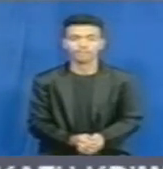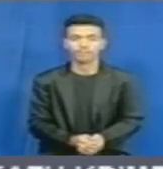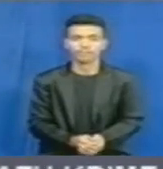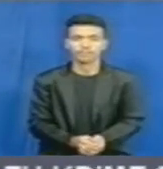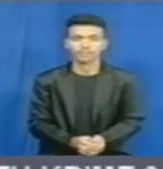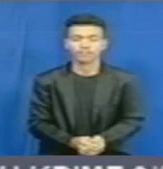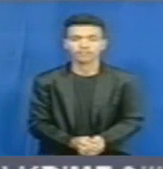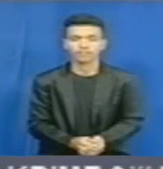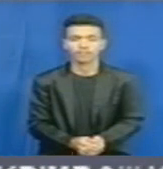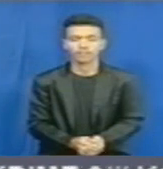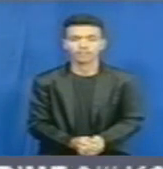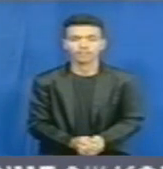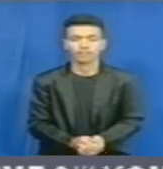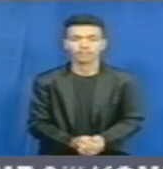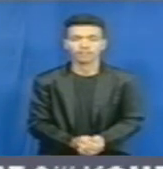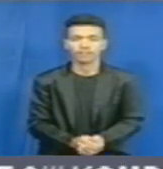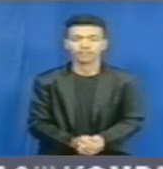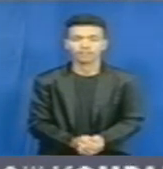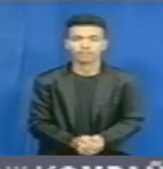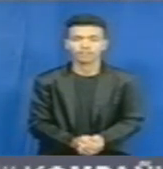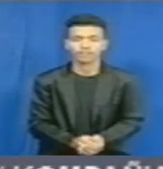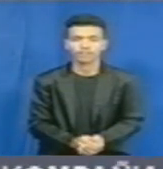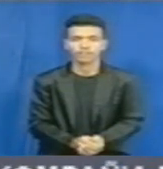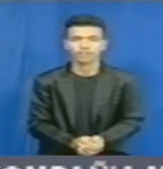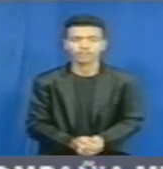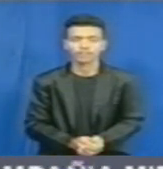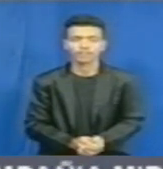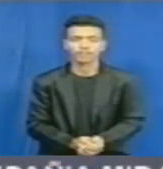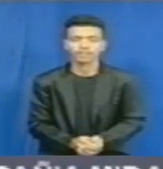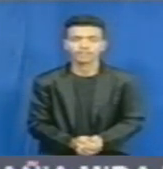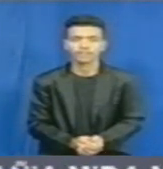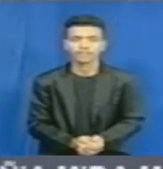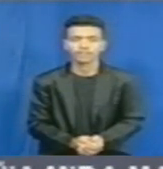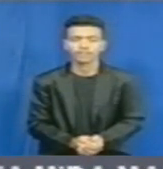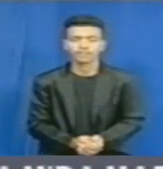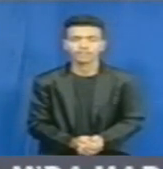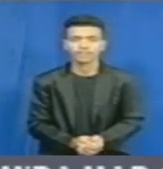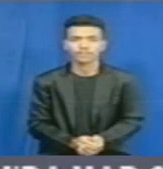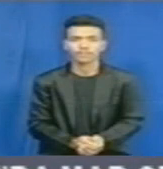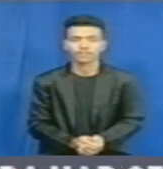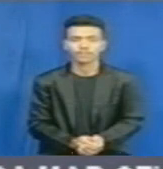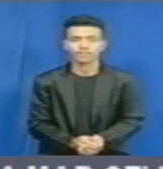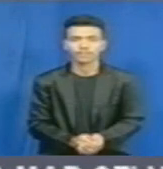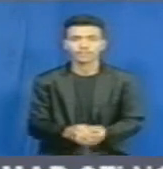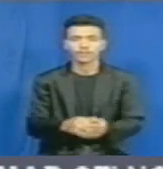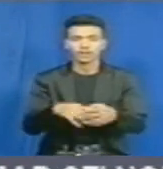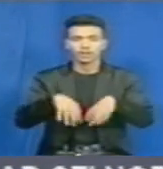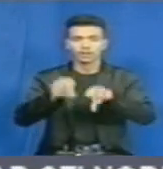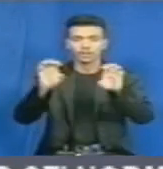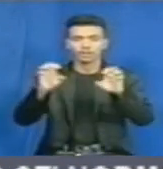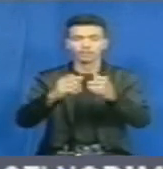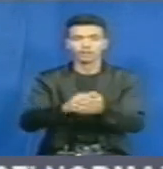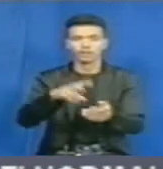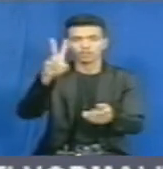is teran ne mana fan mo dire sa kile kile kare kile ya kile na mi fan de agora la tarua mi